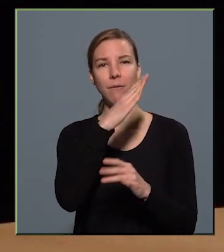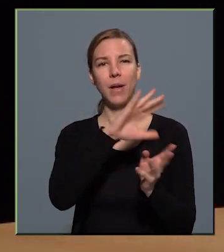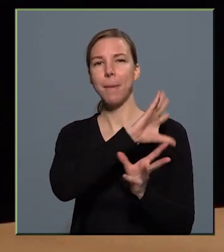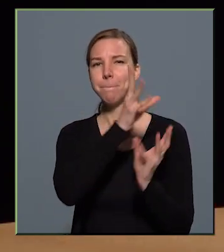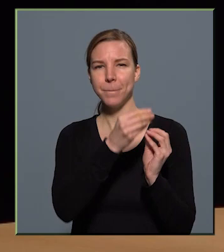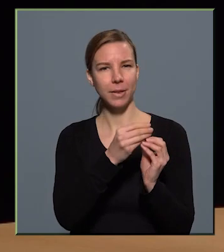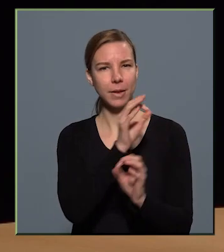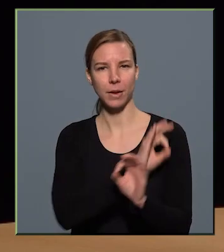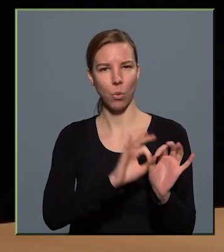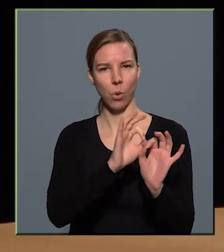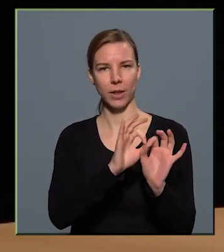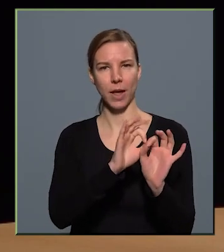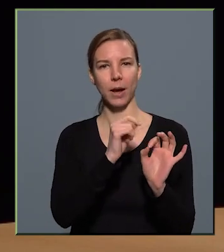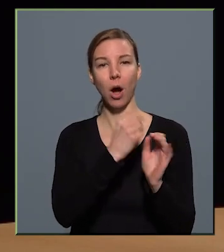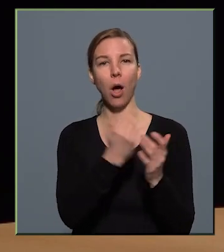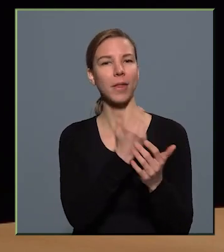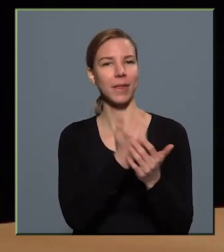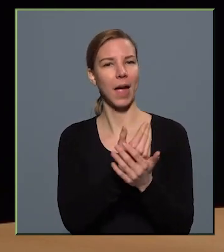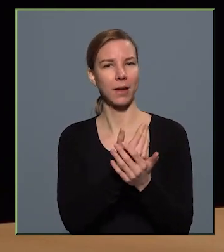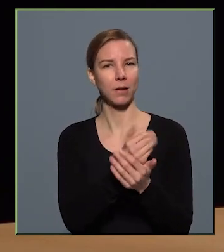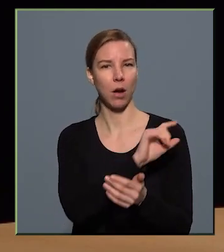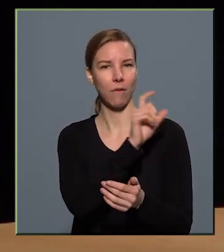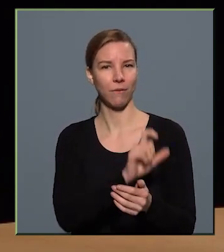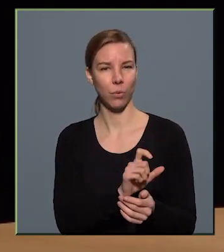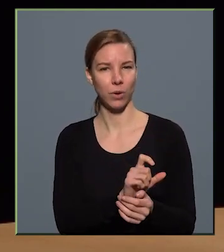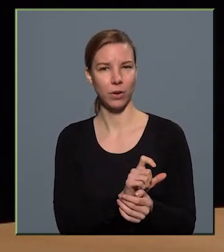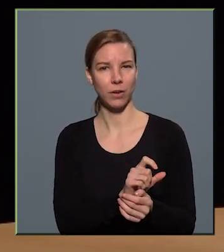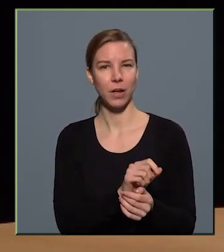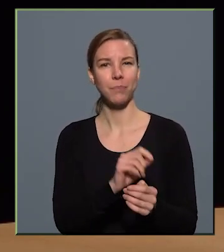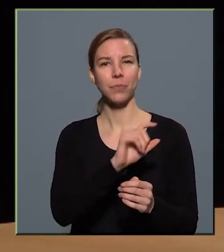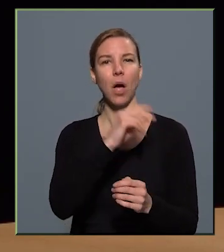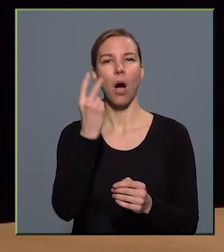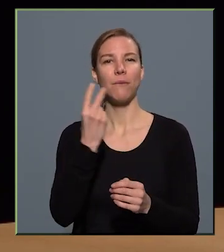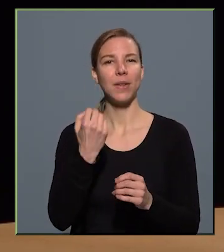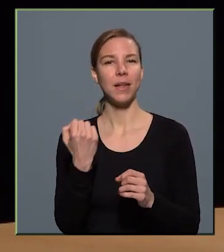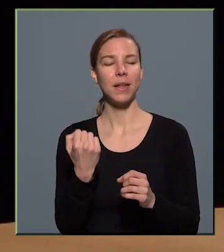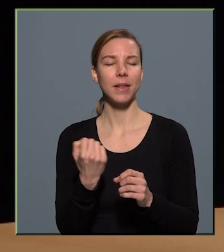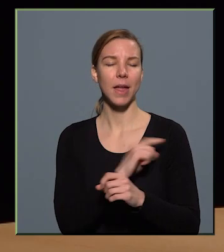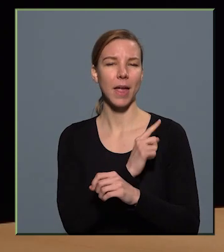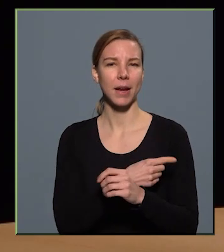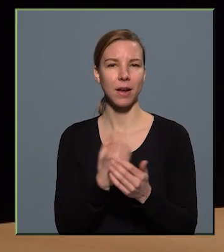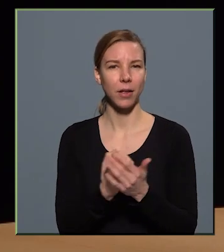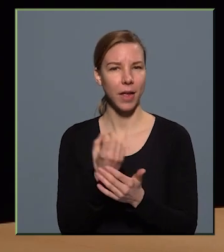valami módon ezt használja. A vízenergia termelés az egy